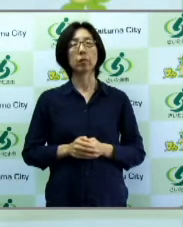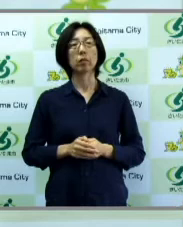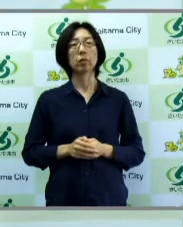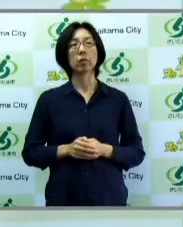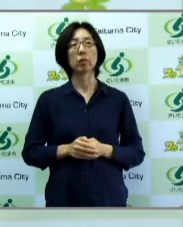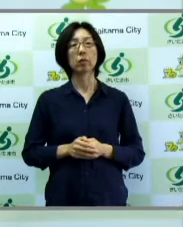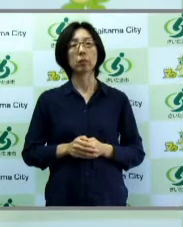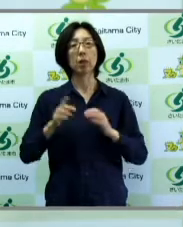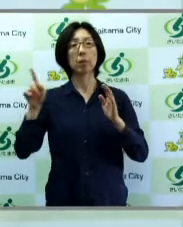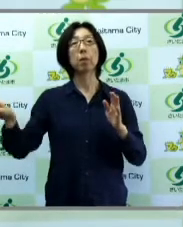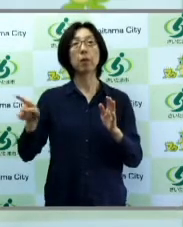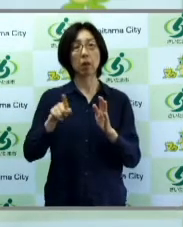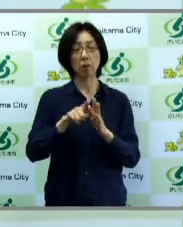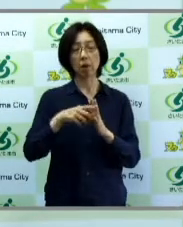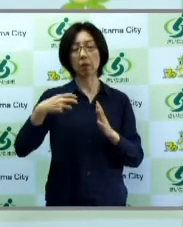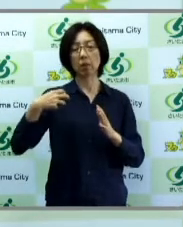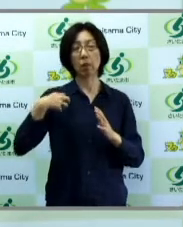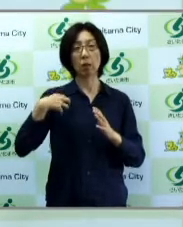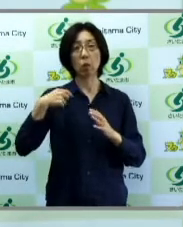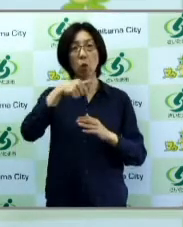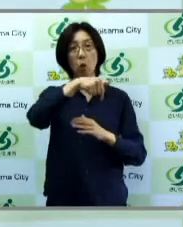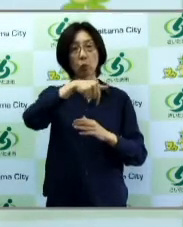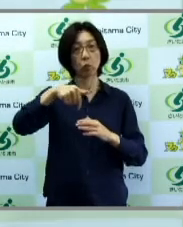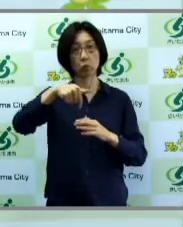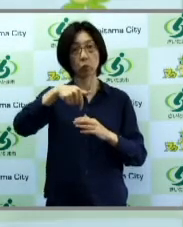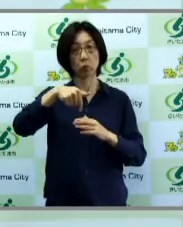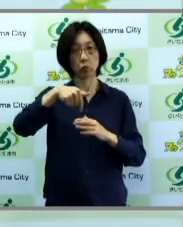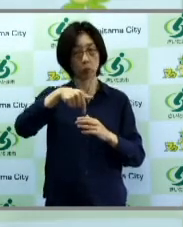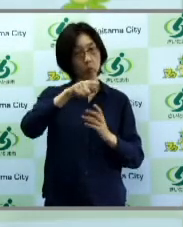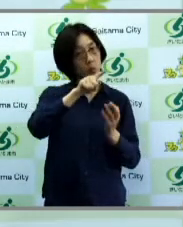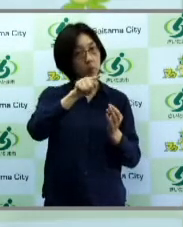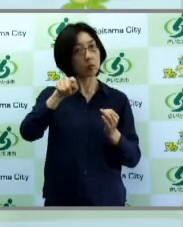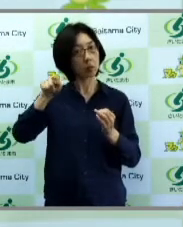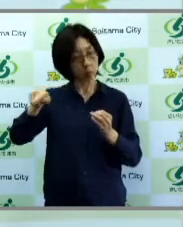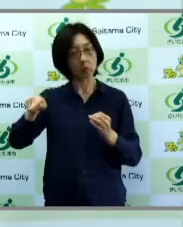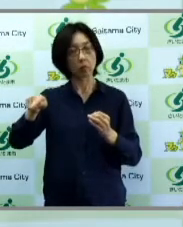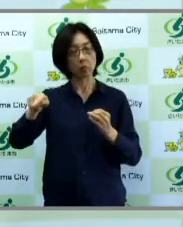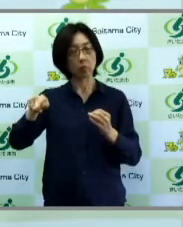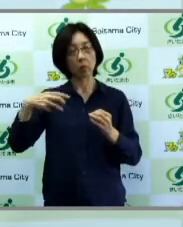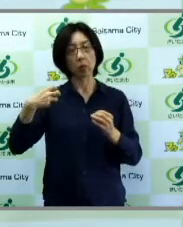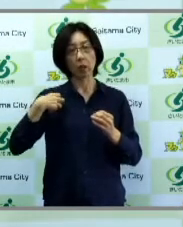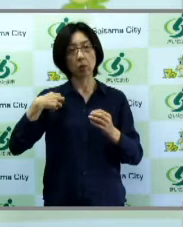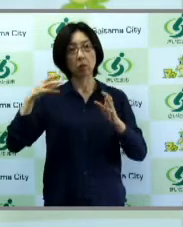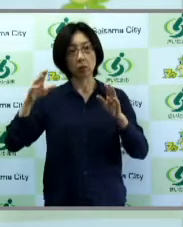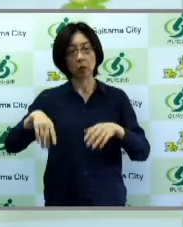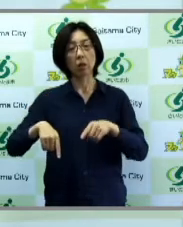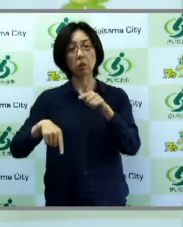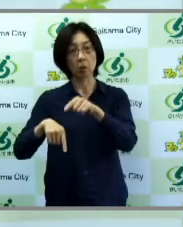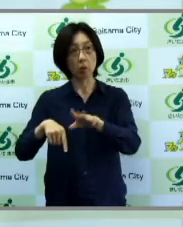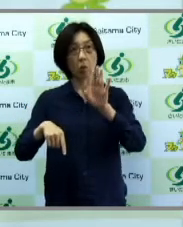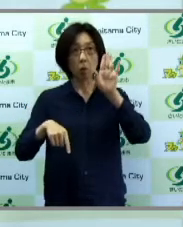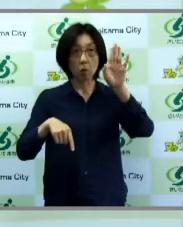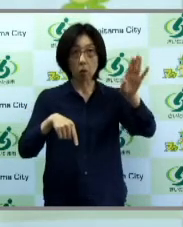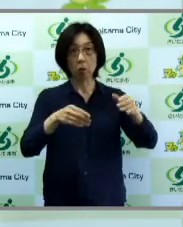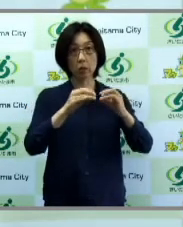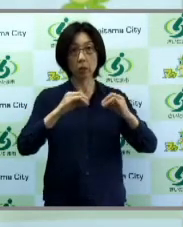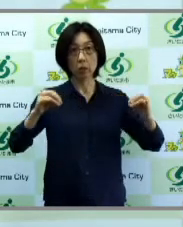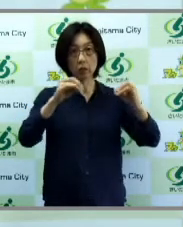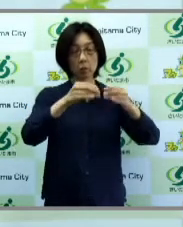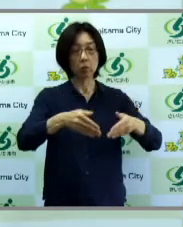どういう担当部署がやっていた、いくつかの担当部署がやっていたことをまとめるっていうような捉え方でいいのかということ